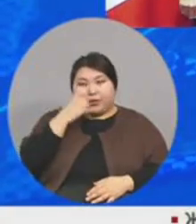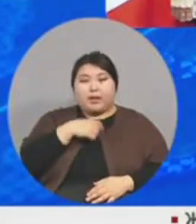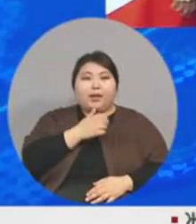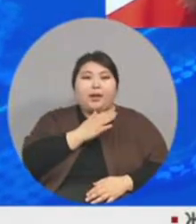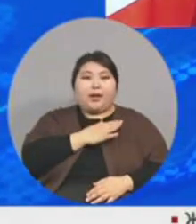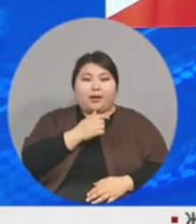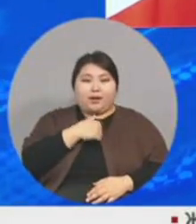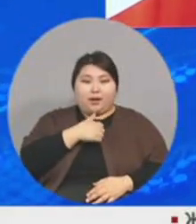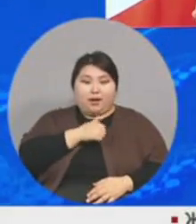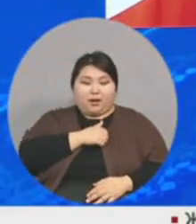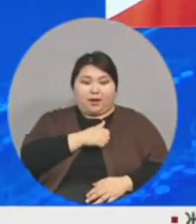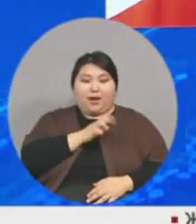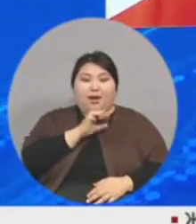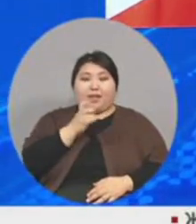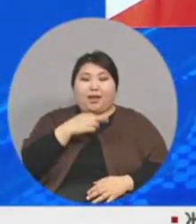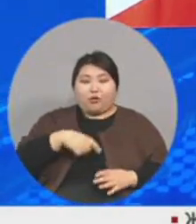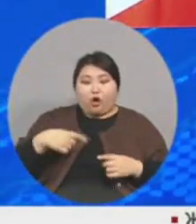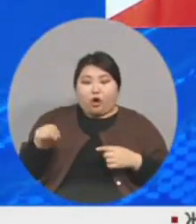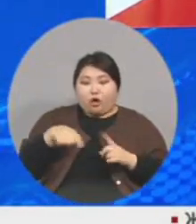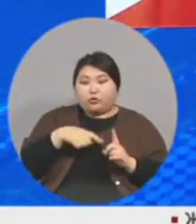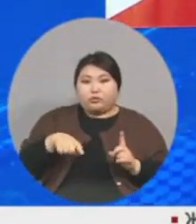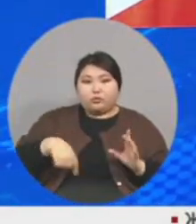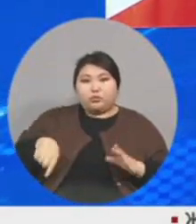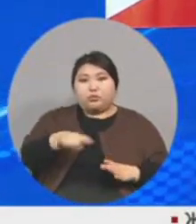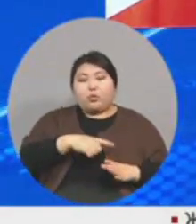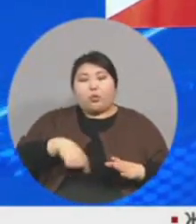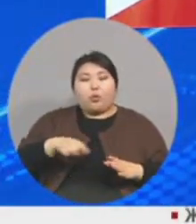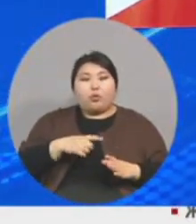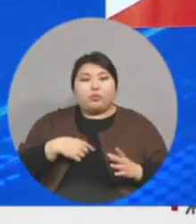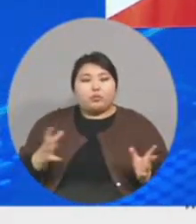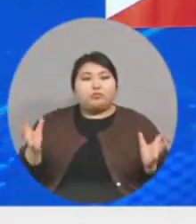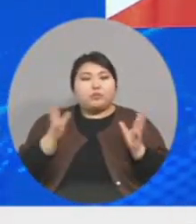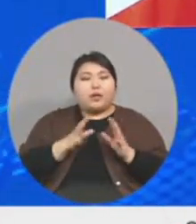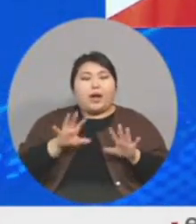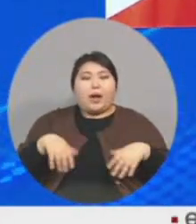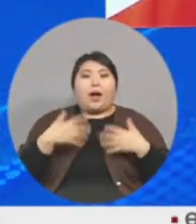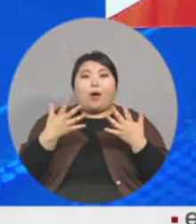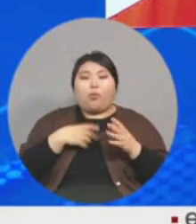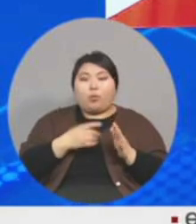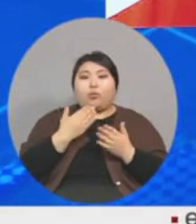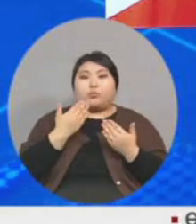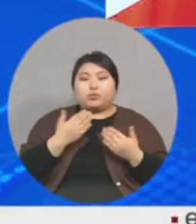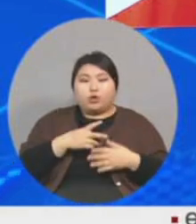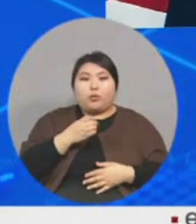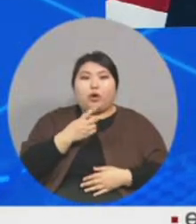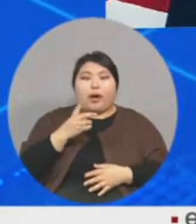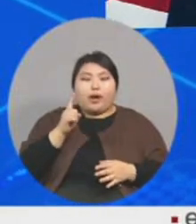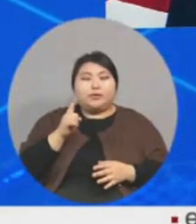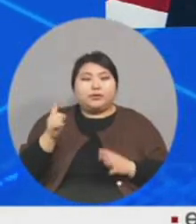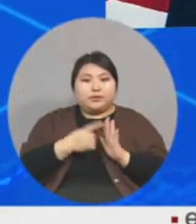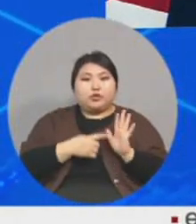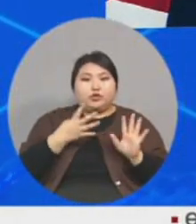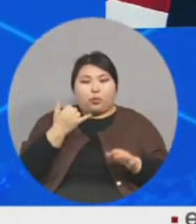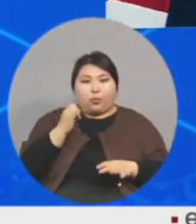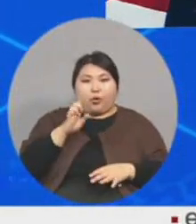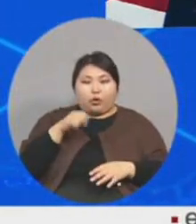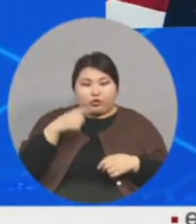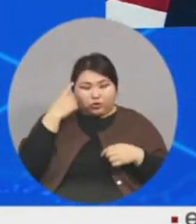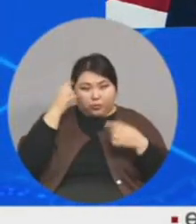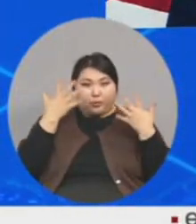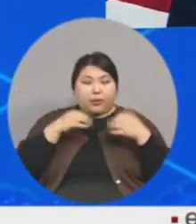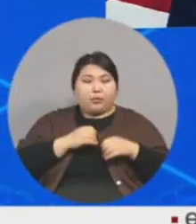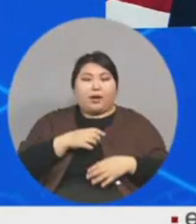Эдийн засгийн газар хоорондын дугуй ширээний үйлчлэлтийн 10 дугаар хуралдаан 2023 оны 11-р сарын 9-ний өдөр Улаанбаатар хотод зохион